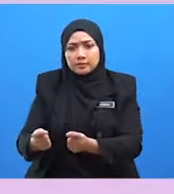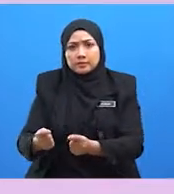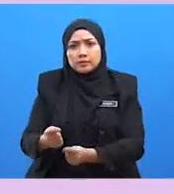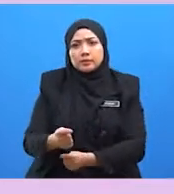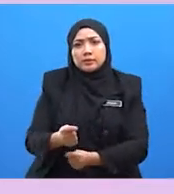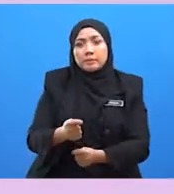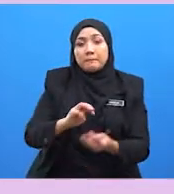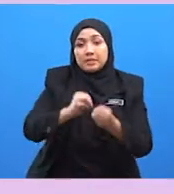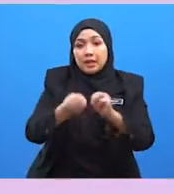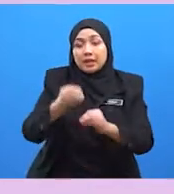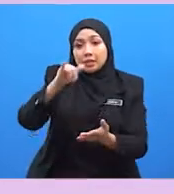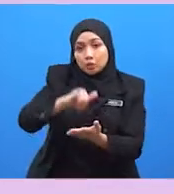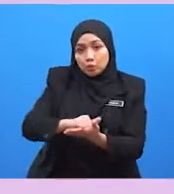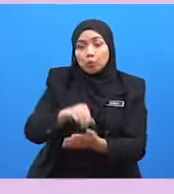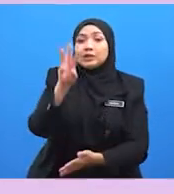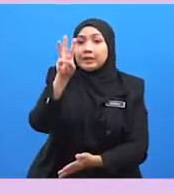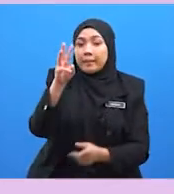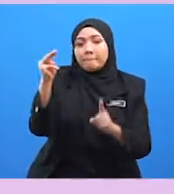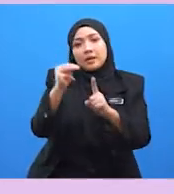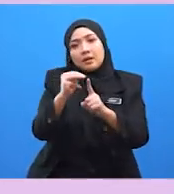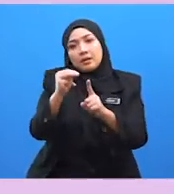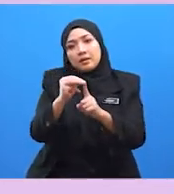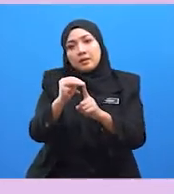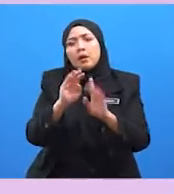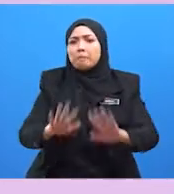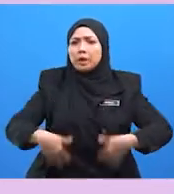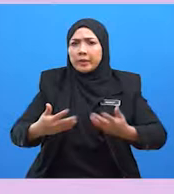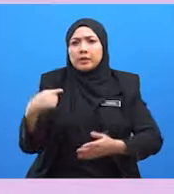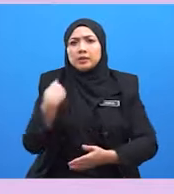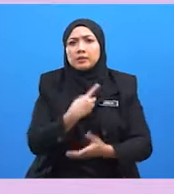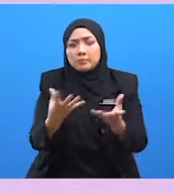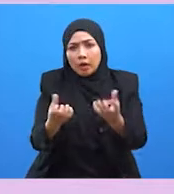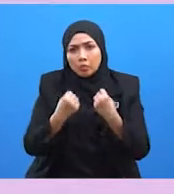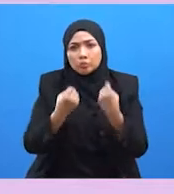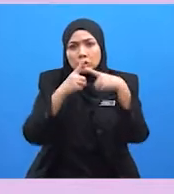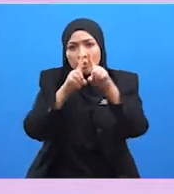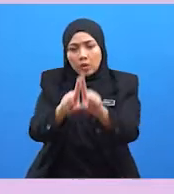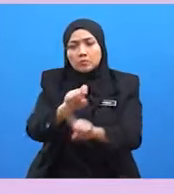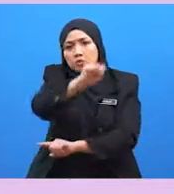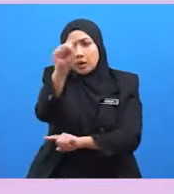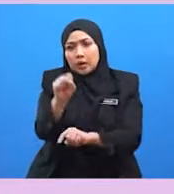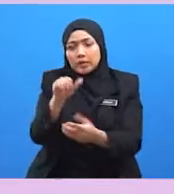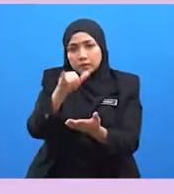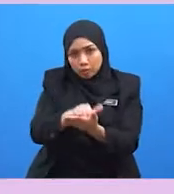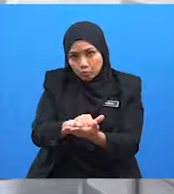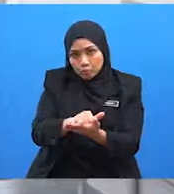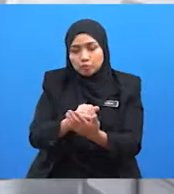markah. Baik, bagaimana kita nak jawab soalan tersebut?